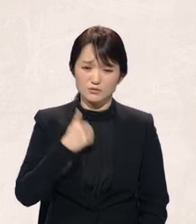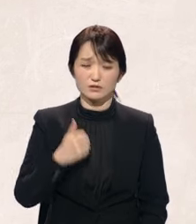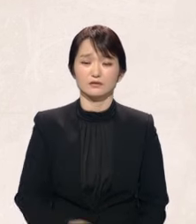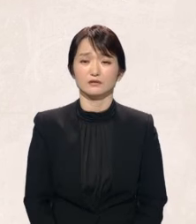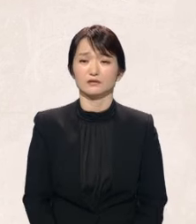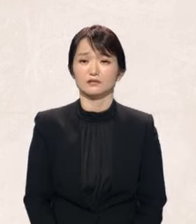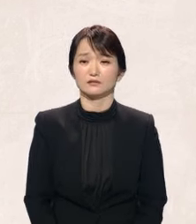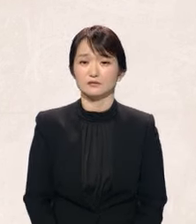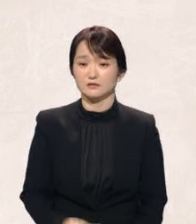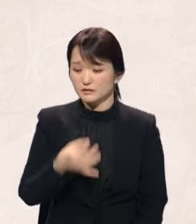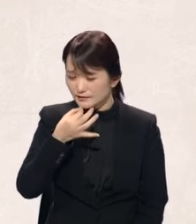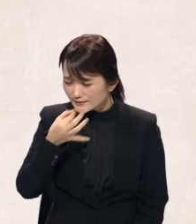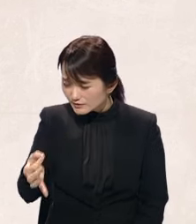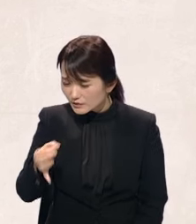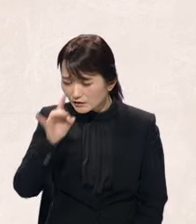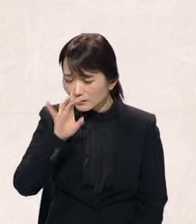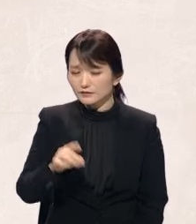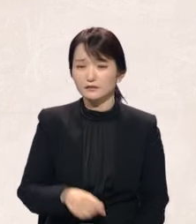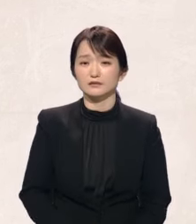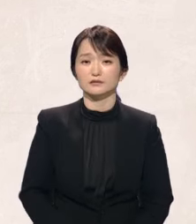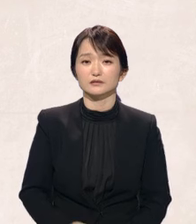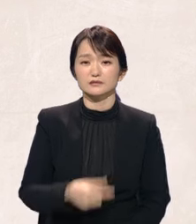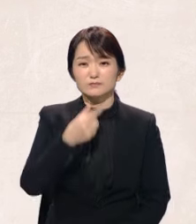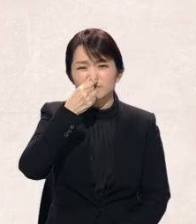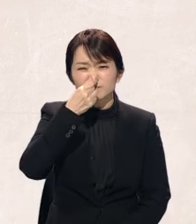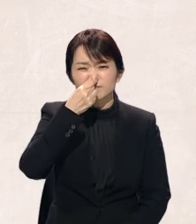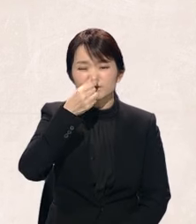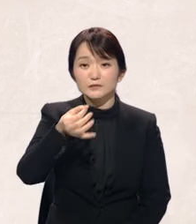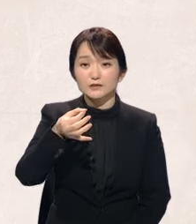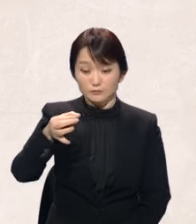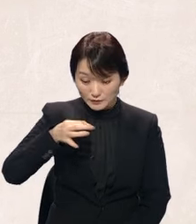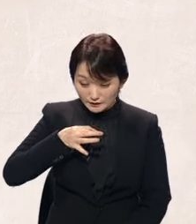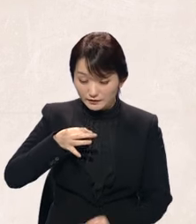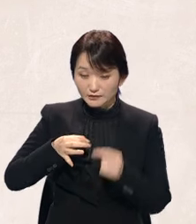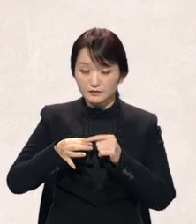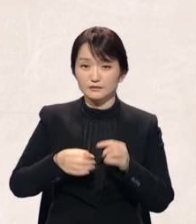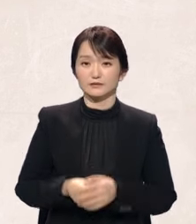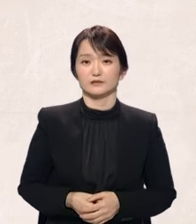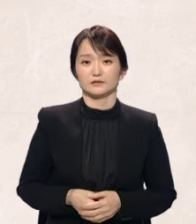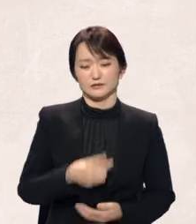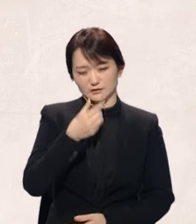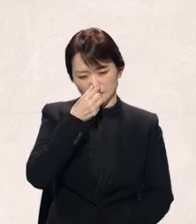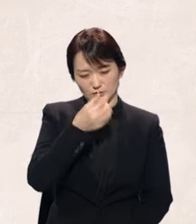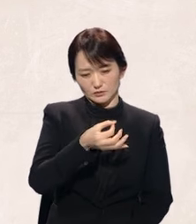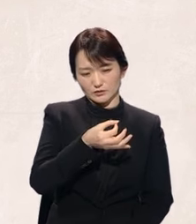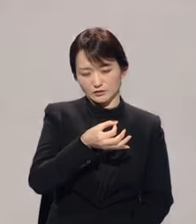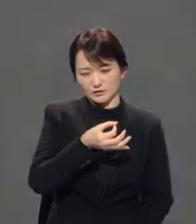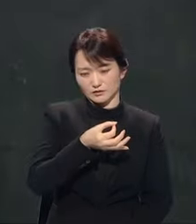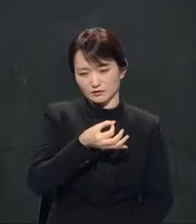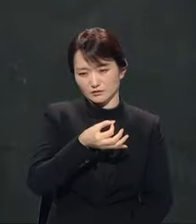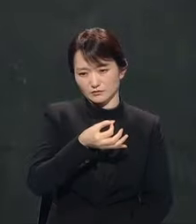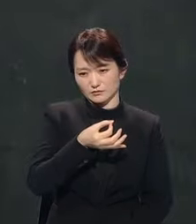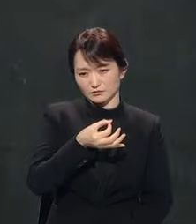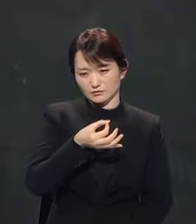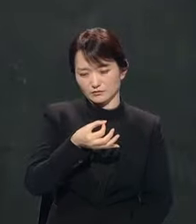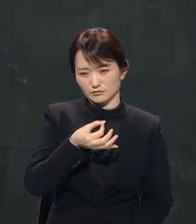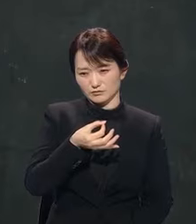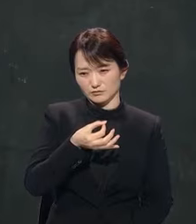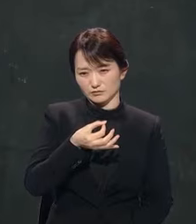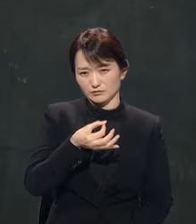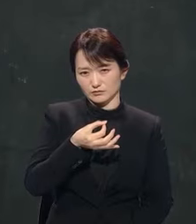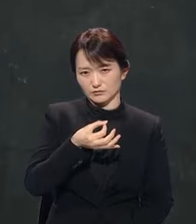뱉는 거 그것도 안 될 일이지만 소주값은 받아야죠. 소주값은 주긴 줬습니다. 그 돈을 카드 결제를 한 게 아니라